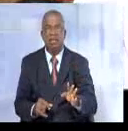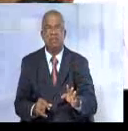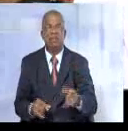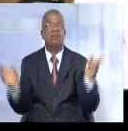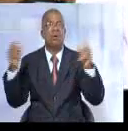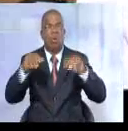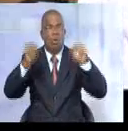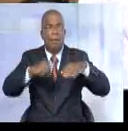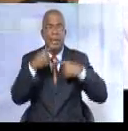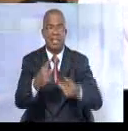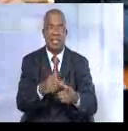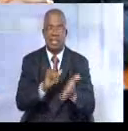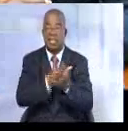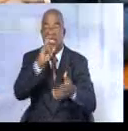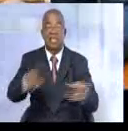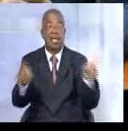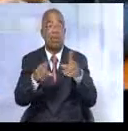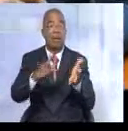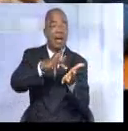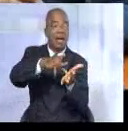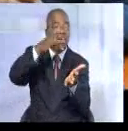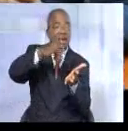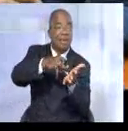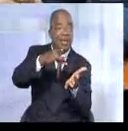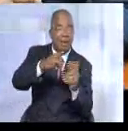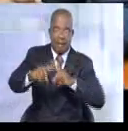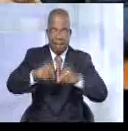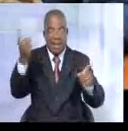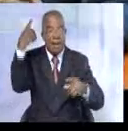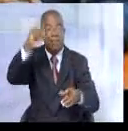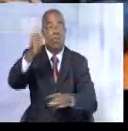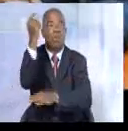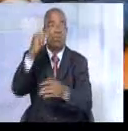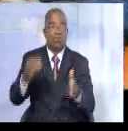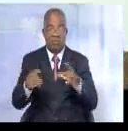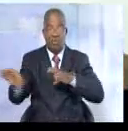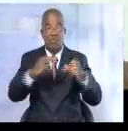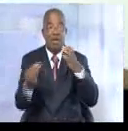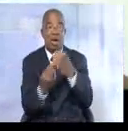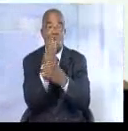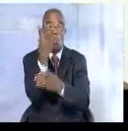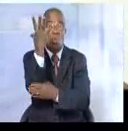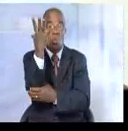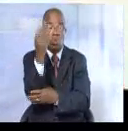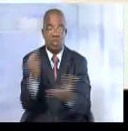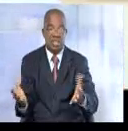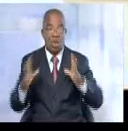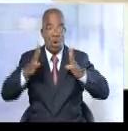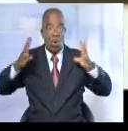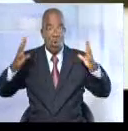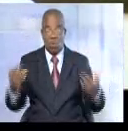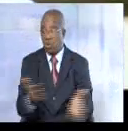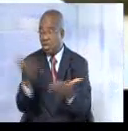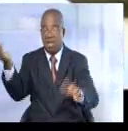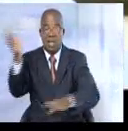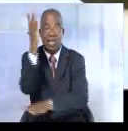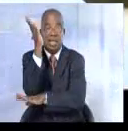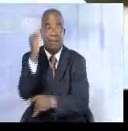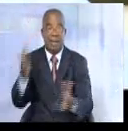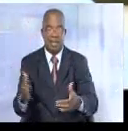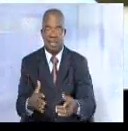est une trouvaille de l'ONG Réseau Innovation pour l'agriculture biologique durable. À Nice, nous avons présenté